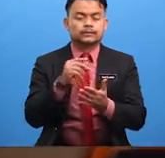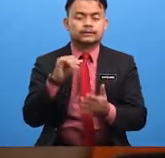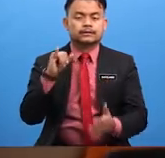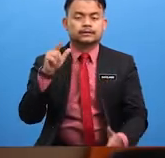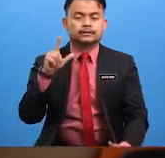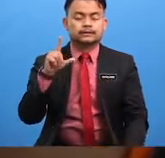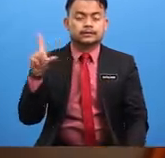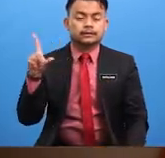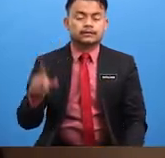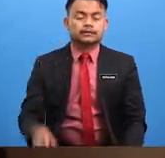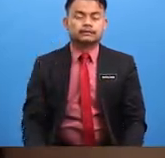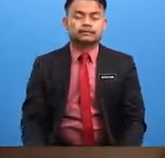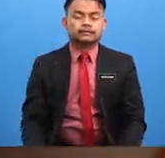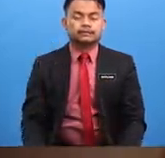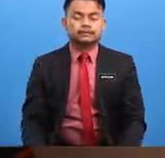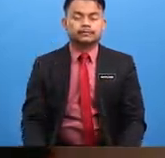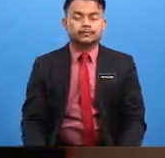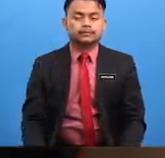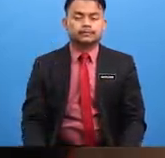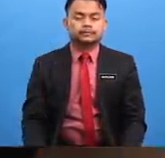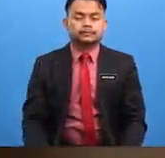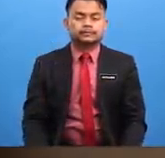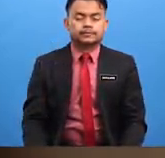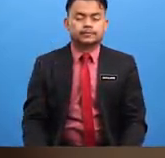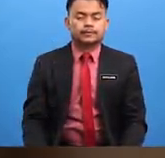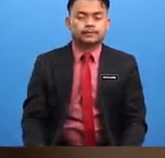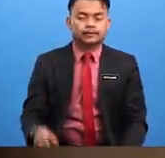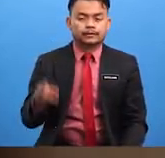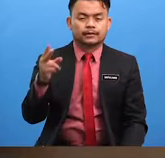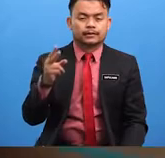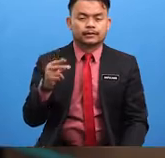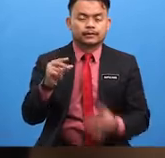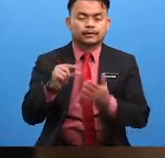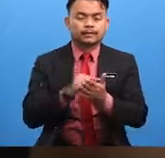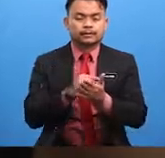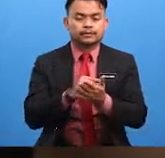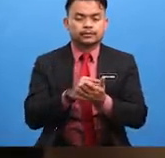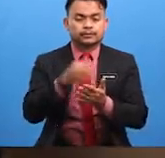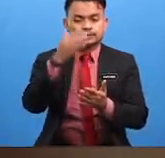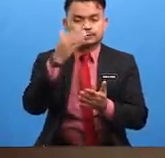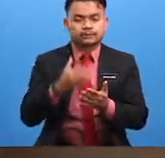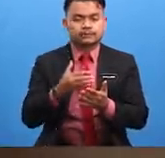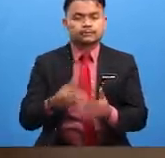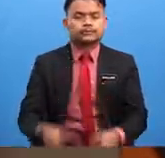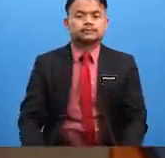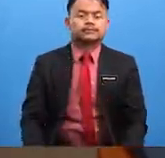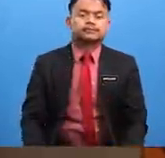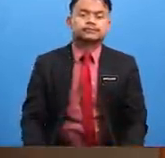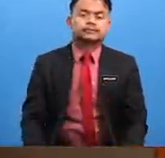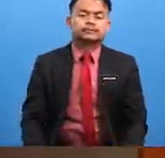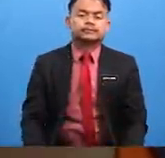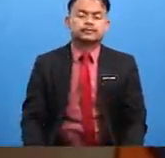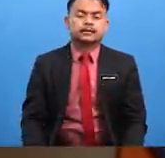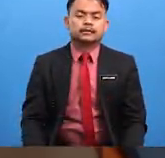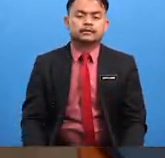Anyaman ini dibentuk dengan membuat gerakan rotan secara selang-seli ke atas tiang anyaman dengan melangkau 1 tiang bagi setiap